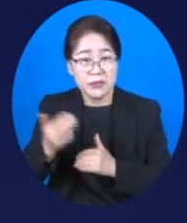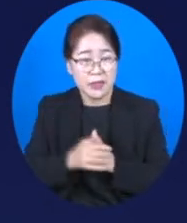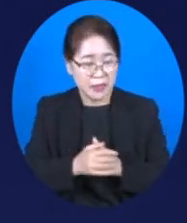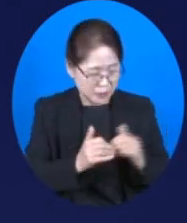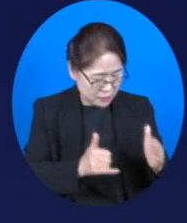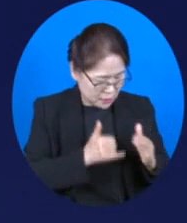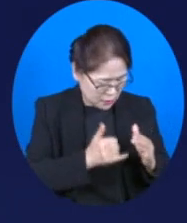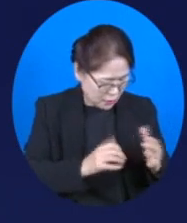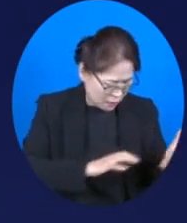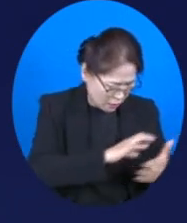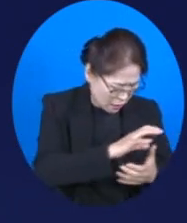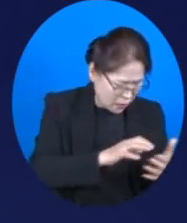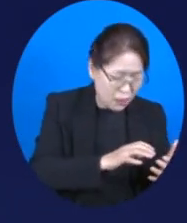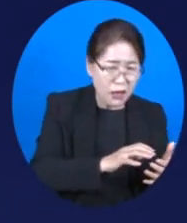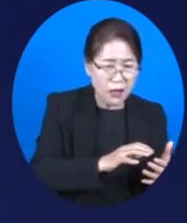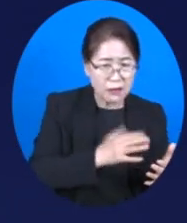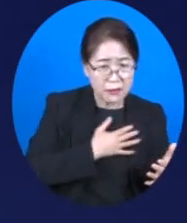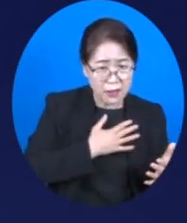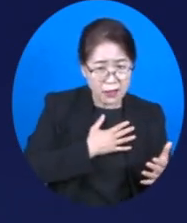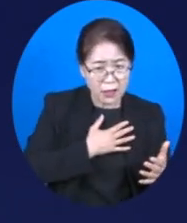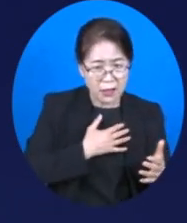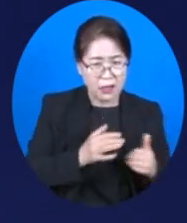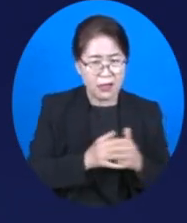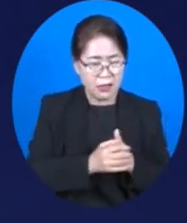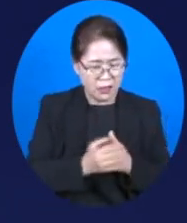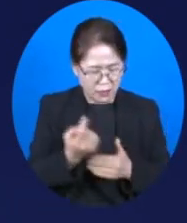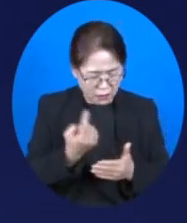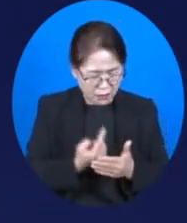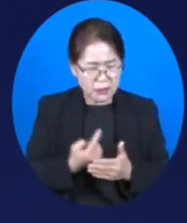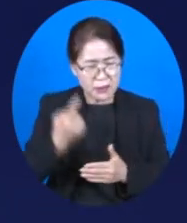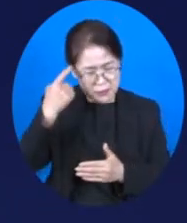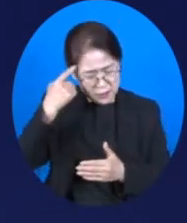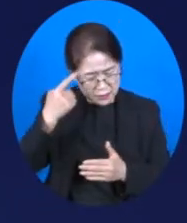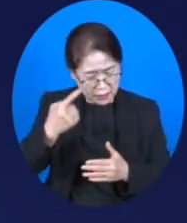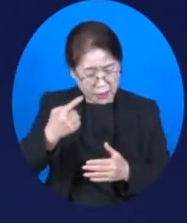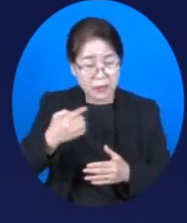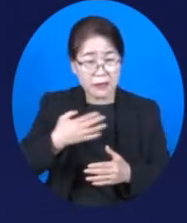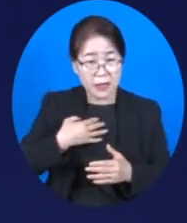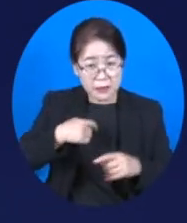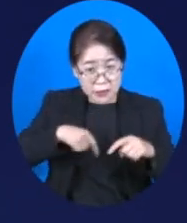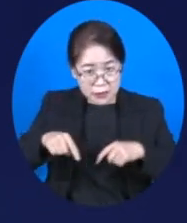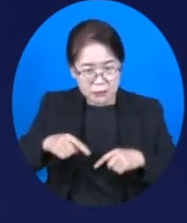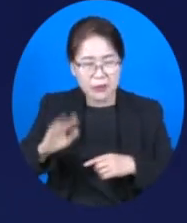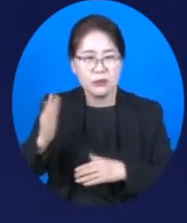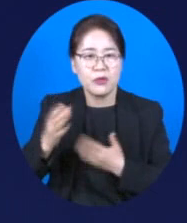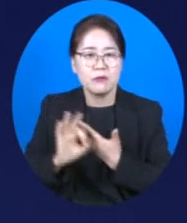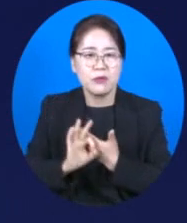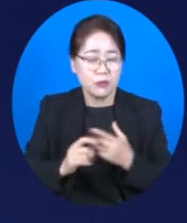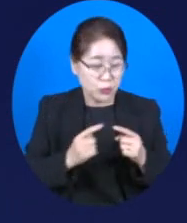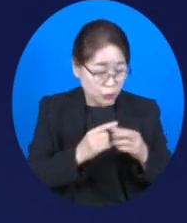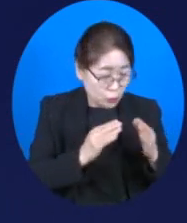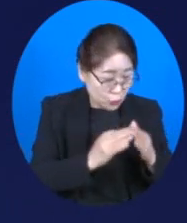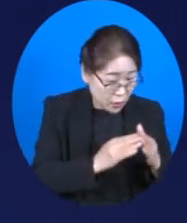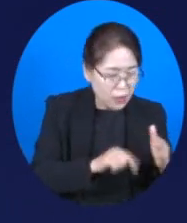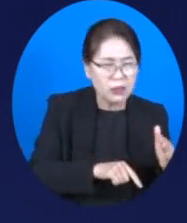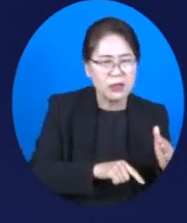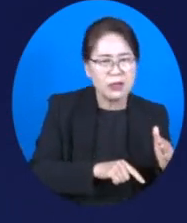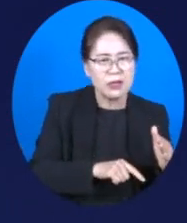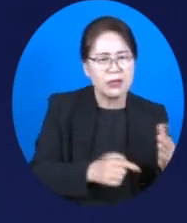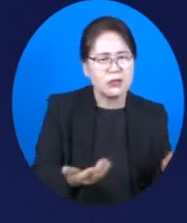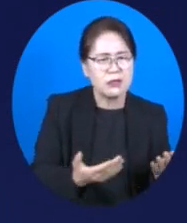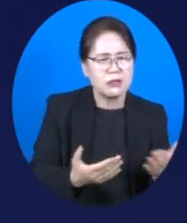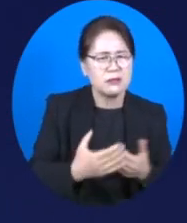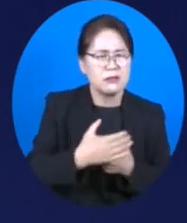세상의 혼합주의가 내 안에 들어오고 세상의 가치관이 나를 지배하게 되면 교회는 교회로서의